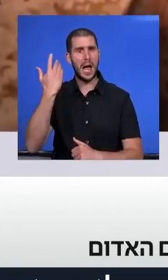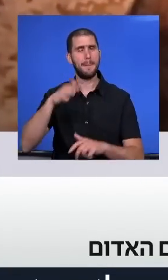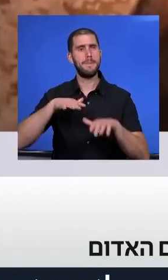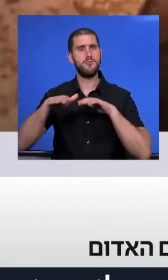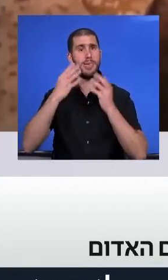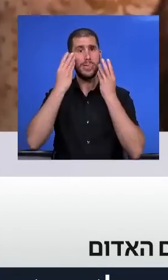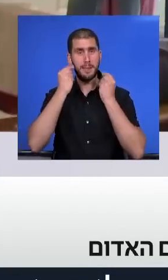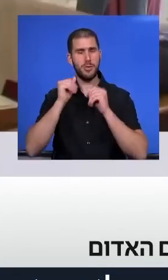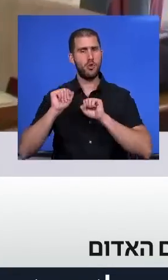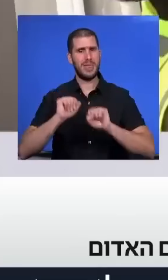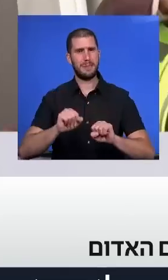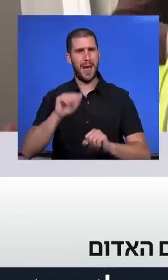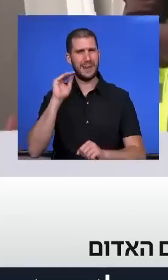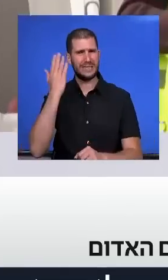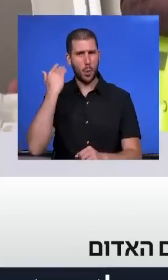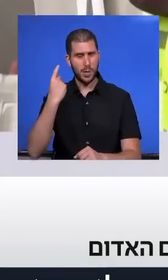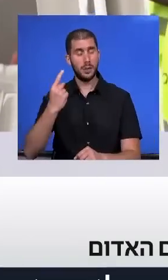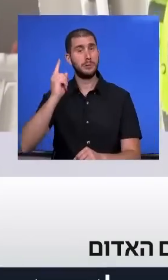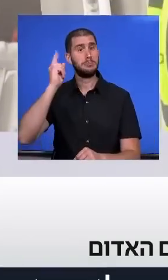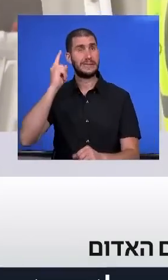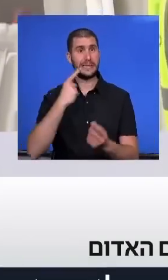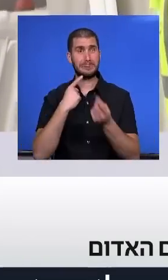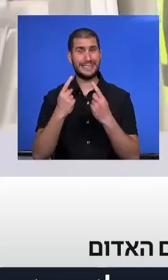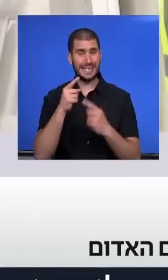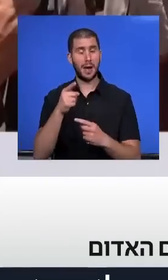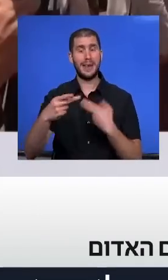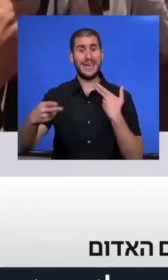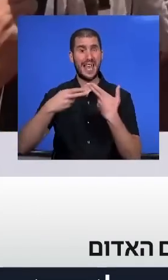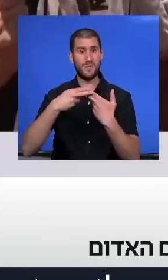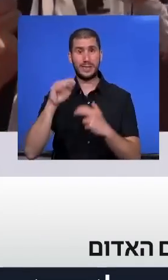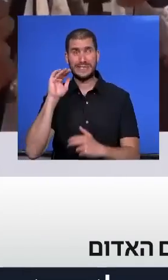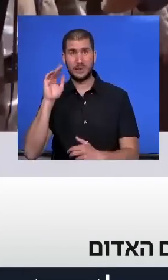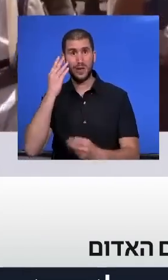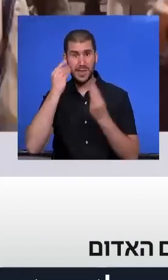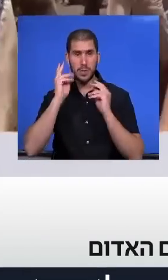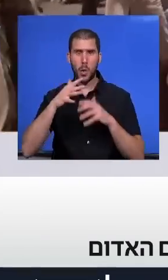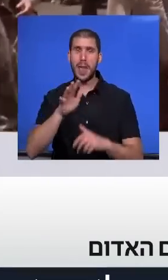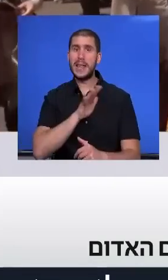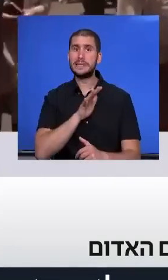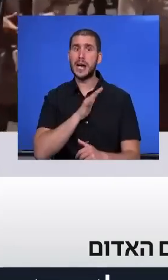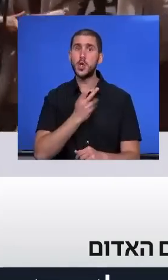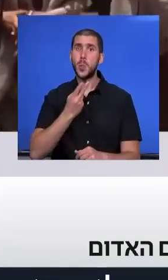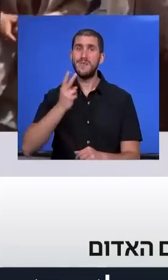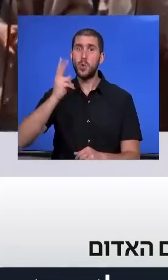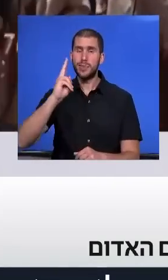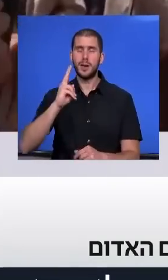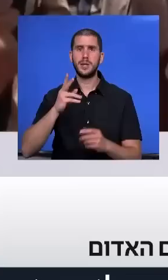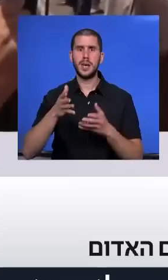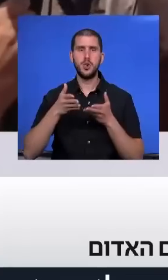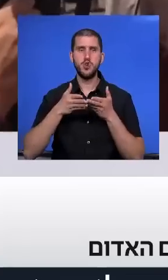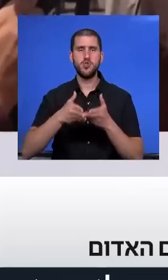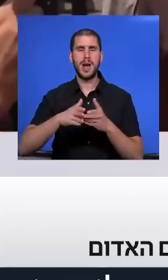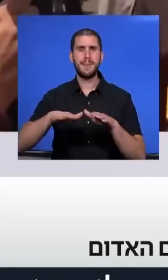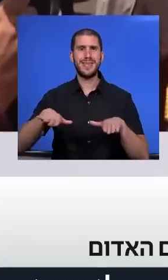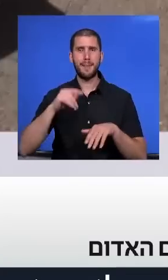תימן שנתמכה בידי סעודיה, מזהיר בשיחה איתנו כי ההתקרבות בין הצדדים עלולה לסכן עוד יותר את נתיבי השייט בים האדום על